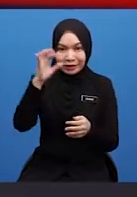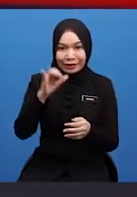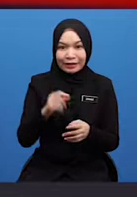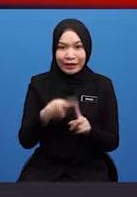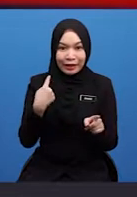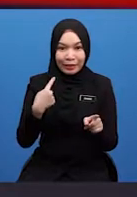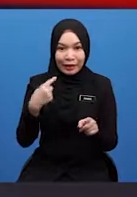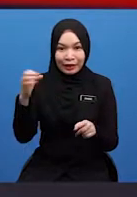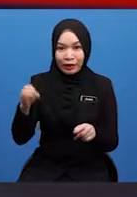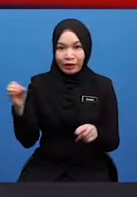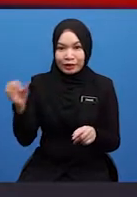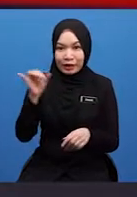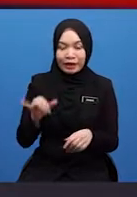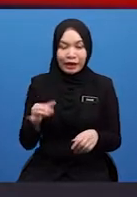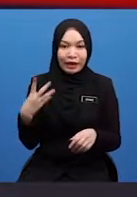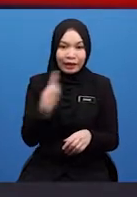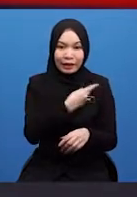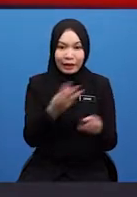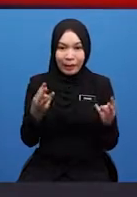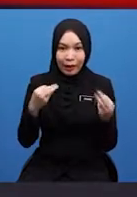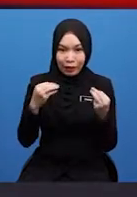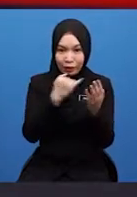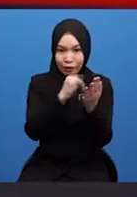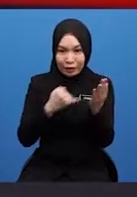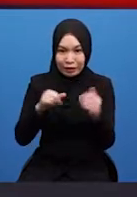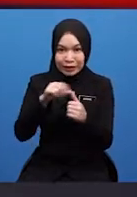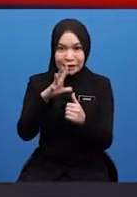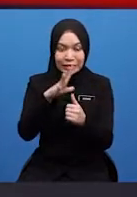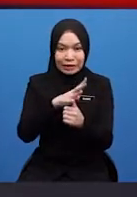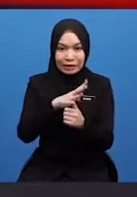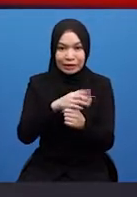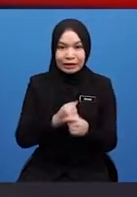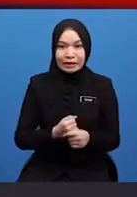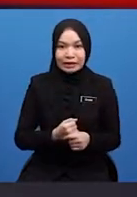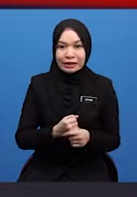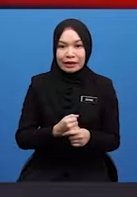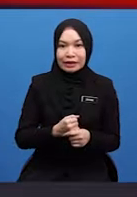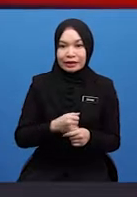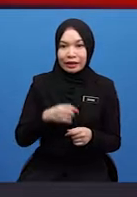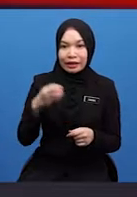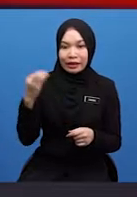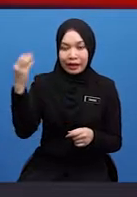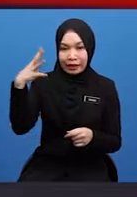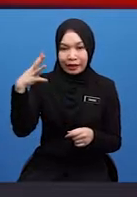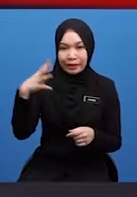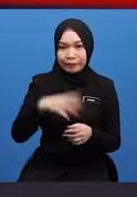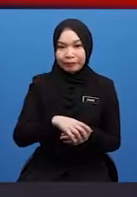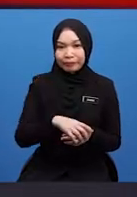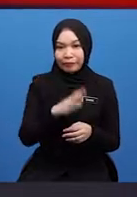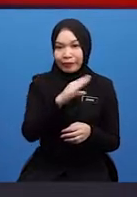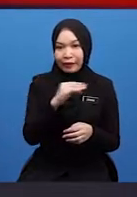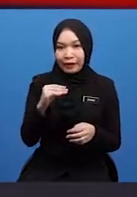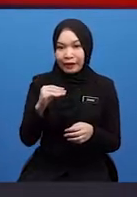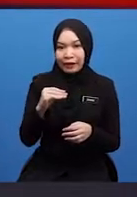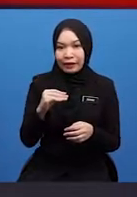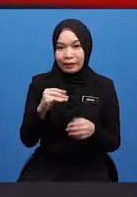kesan arah cahaya, kesan bayang objek, kualiti ton yang wujud dan kesan